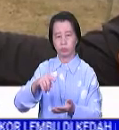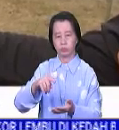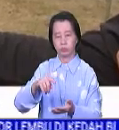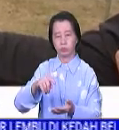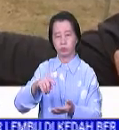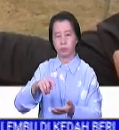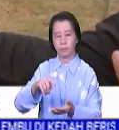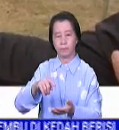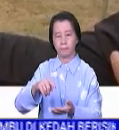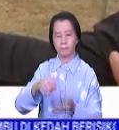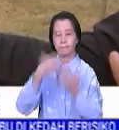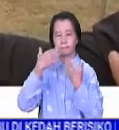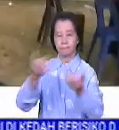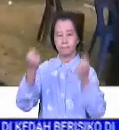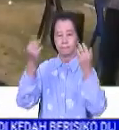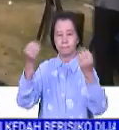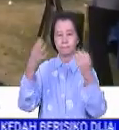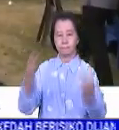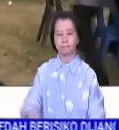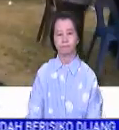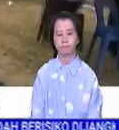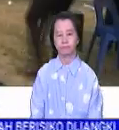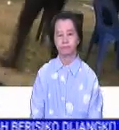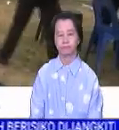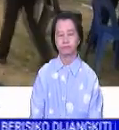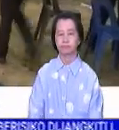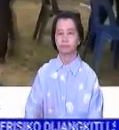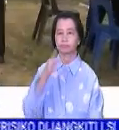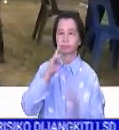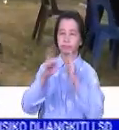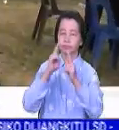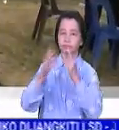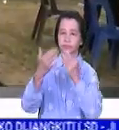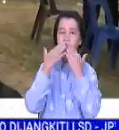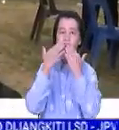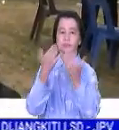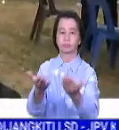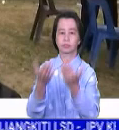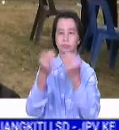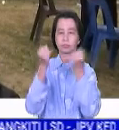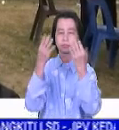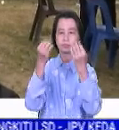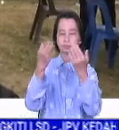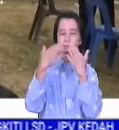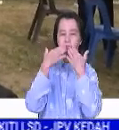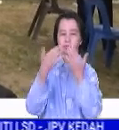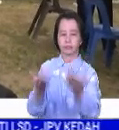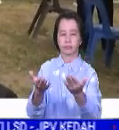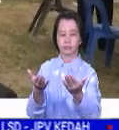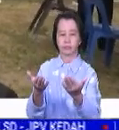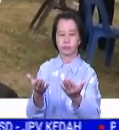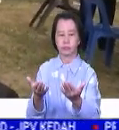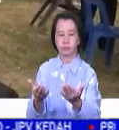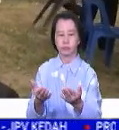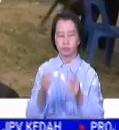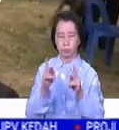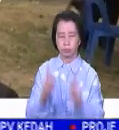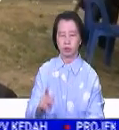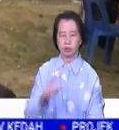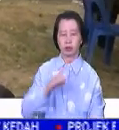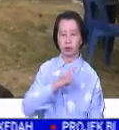untuk terima kasih banyak-banyak jugucapkanak terima kasih terima kasih yang mana pihak